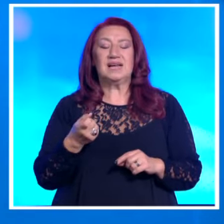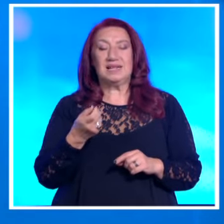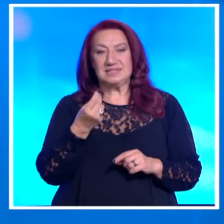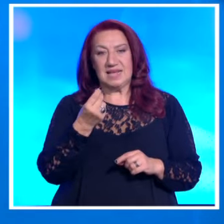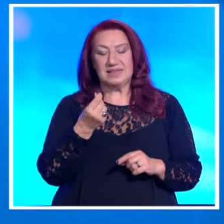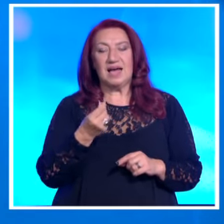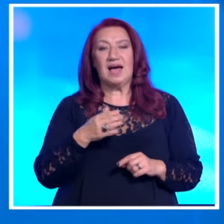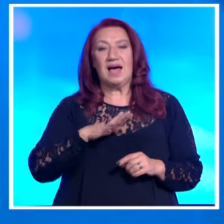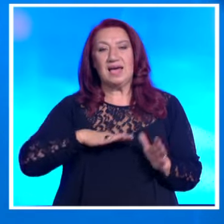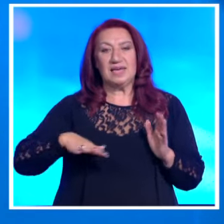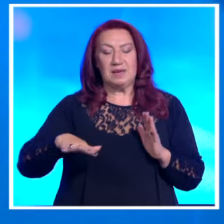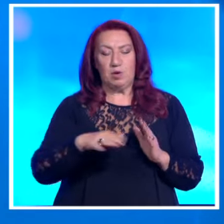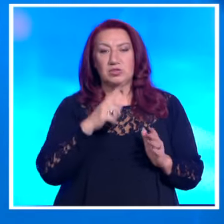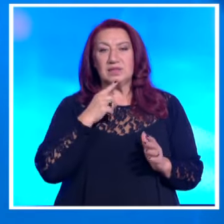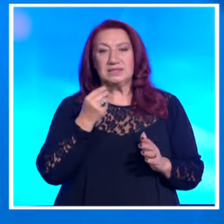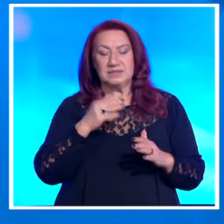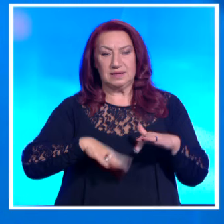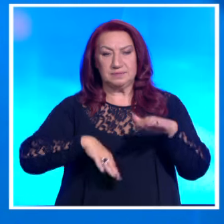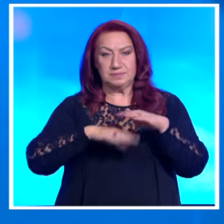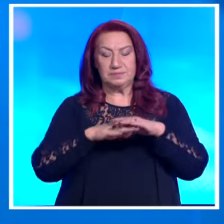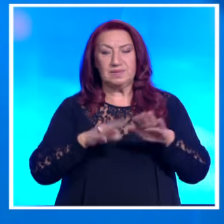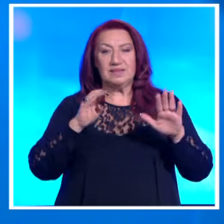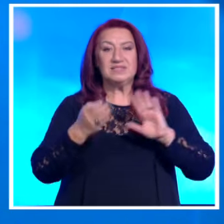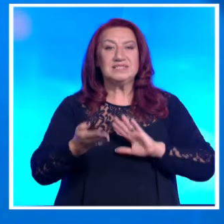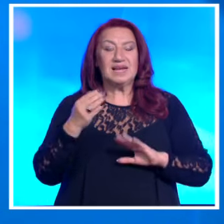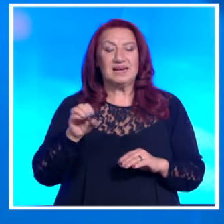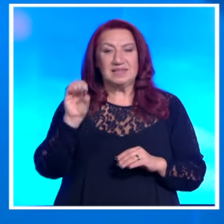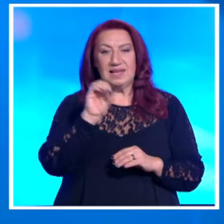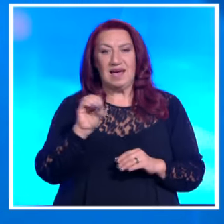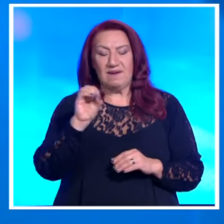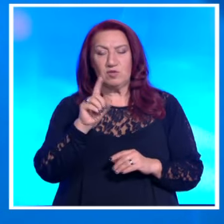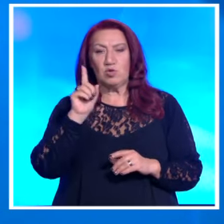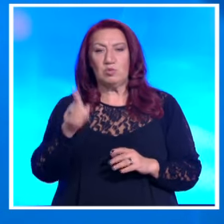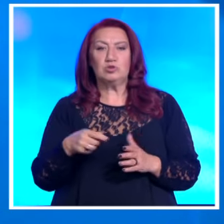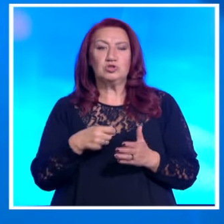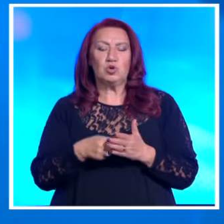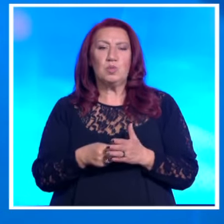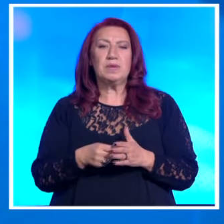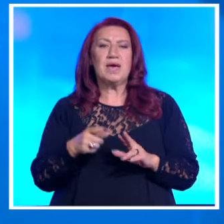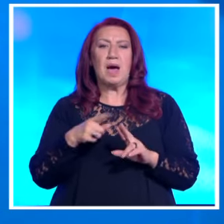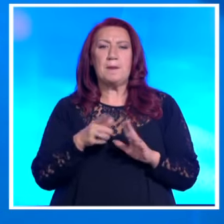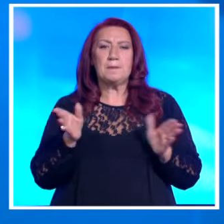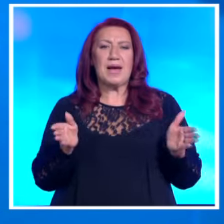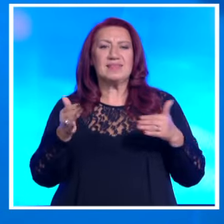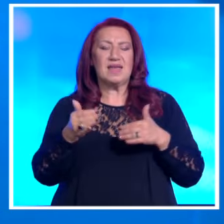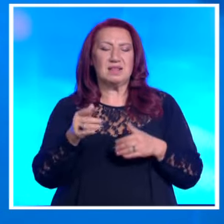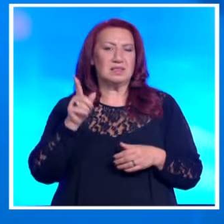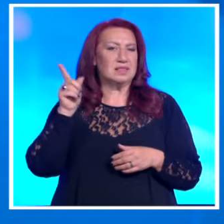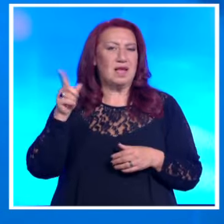достигнат и до 90 000 евро. За толкова може да се купи панел на гарсониера в столичния квартал Дружба, казват от